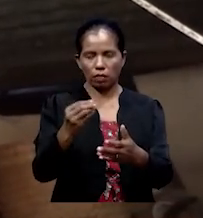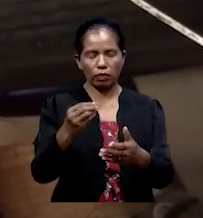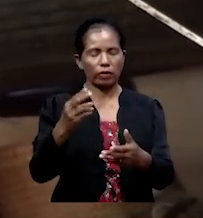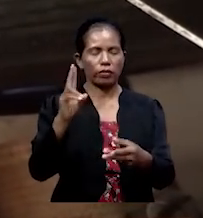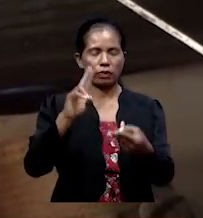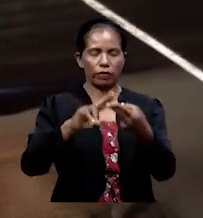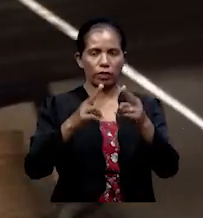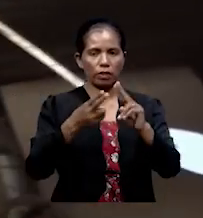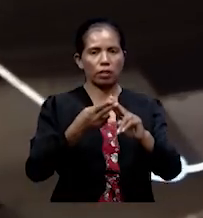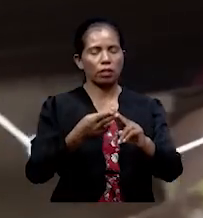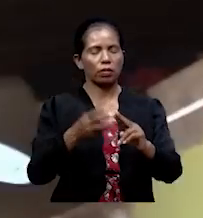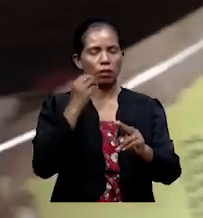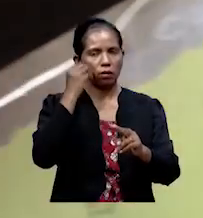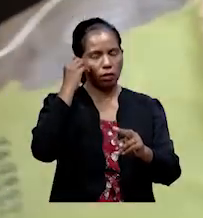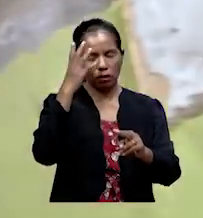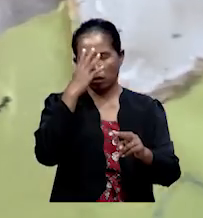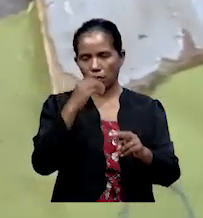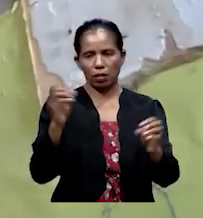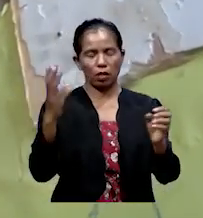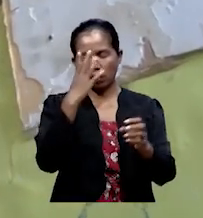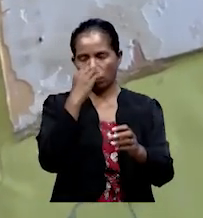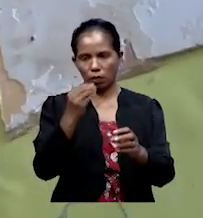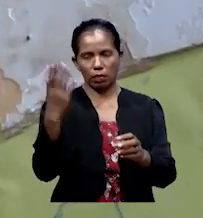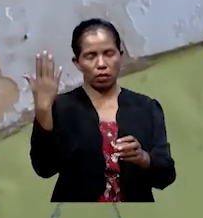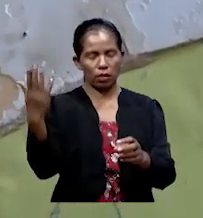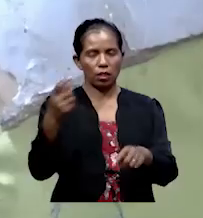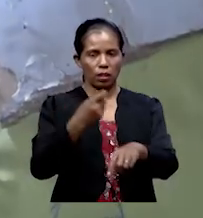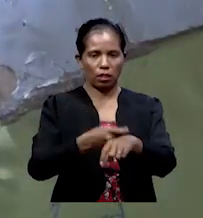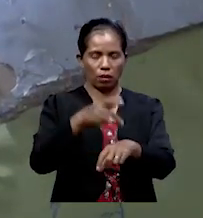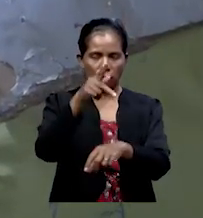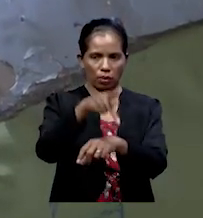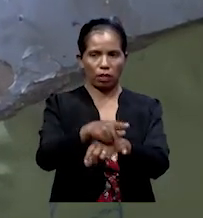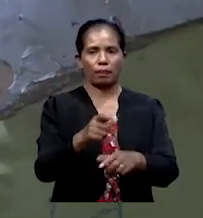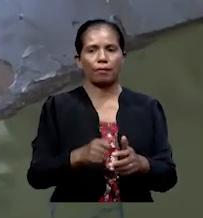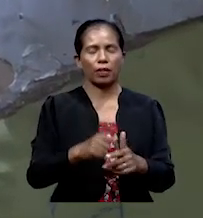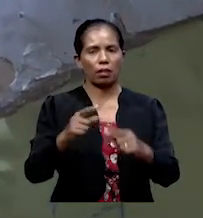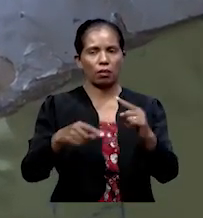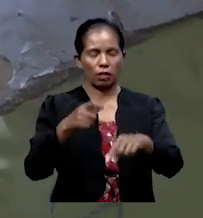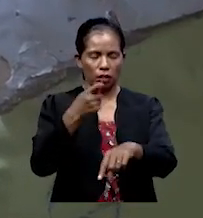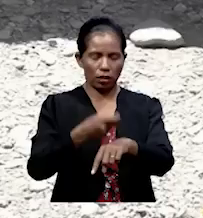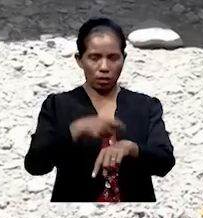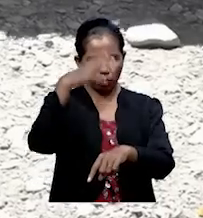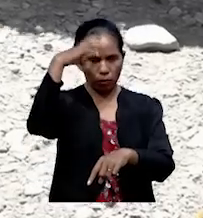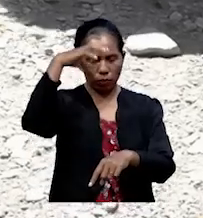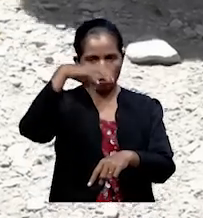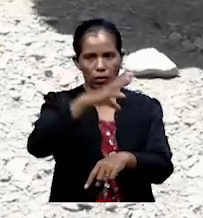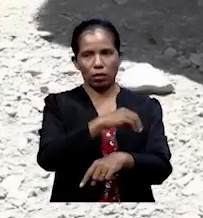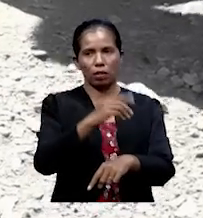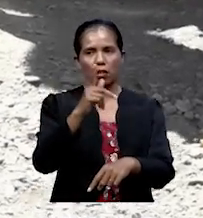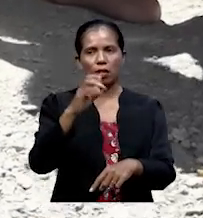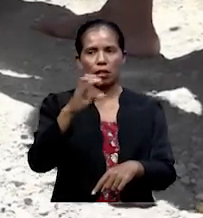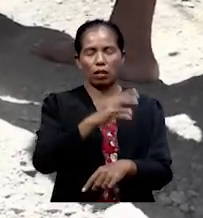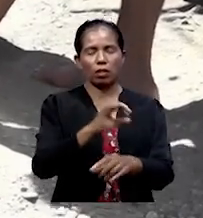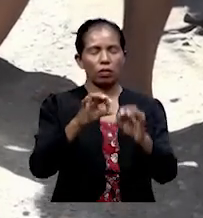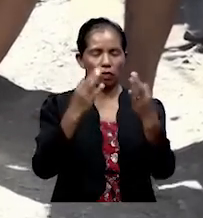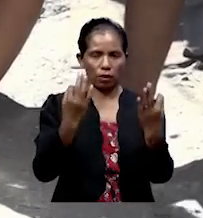uma tambo toba fatin la to basira ho di descansa ye tempo kalan. No benhira tempo udang, ke baru no kenzerson ya